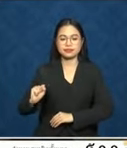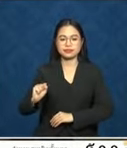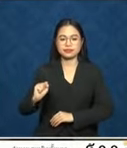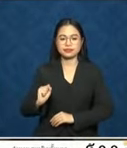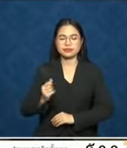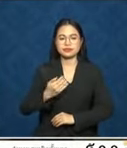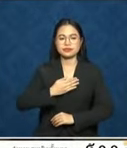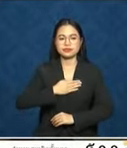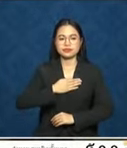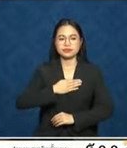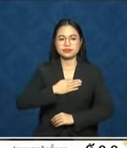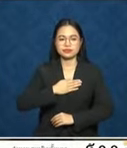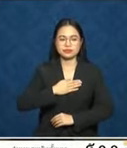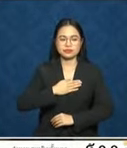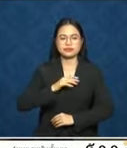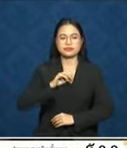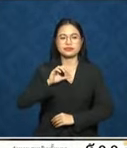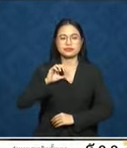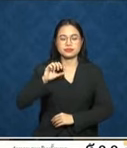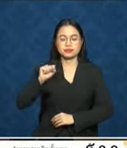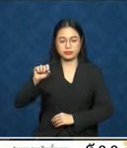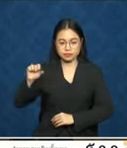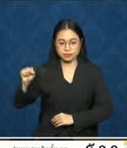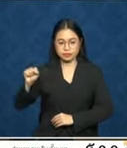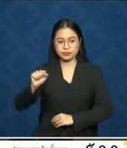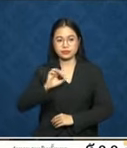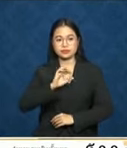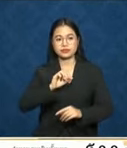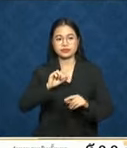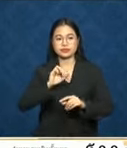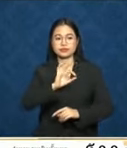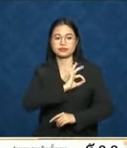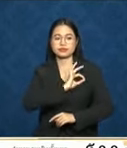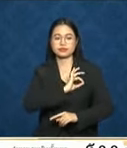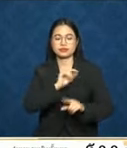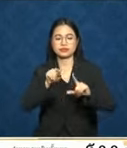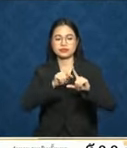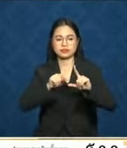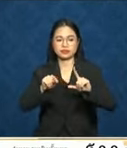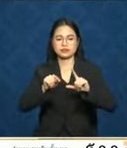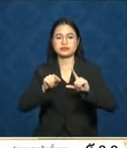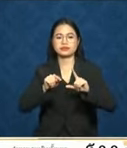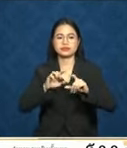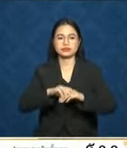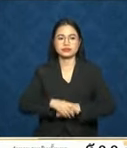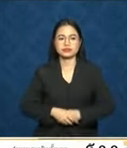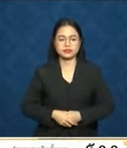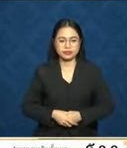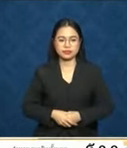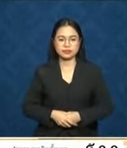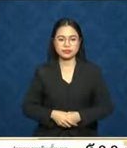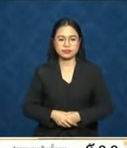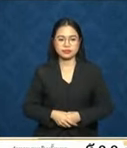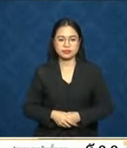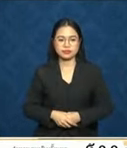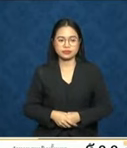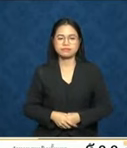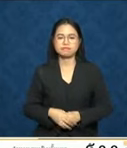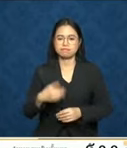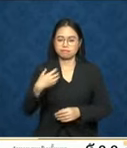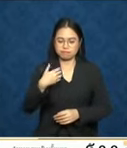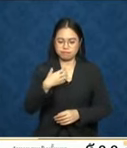มนายสุเทพอู่อ้นสมาชิกสภาผู้แทนราษฎรแบบบัญชีรายชื่อพรรคก้าวไกลเครือข่ายรายงานมีเรื่อง